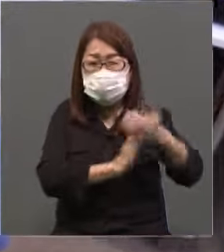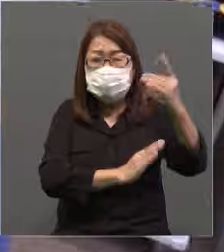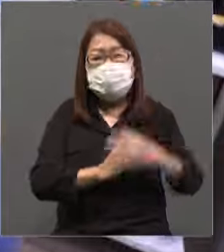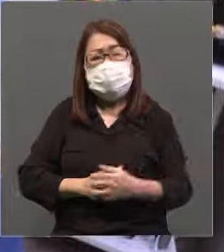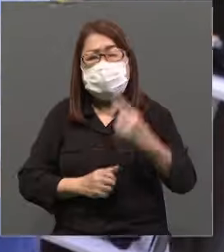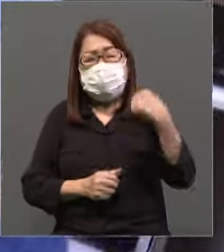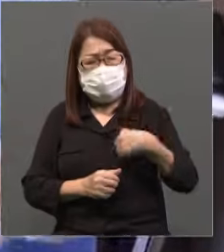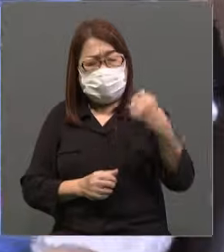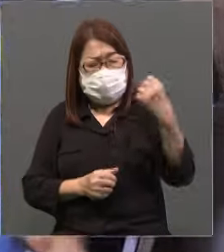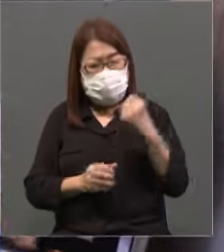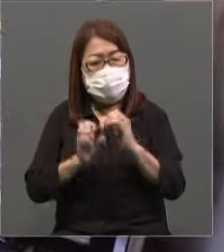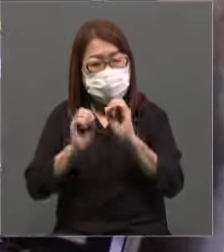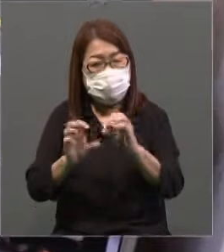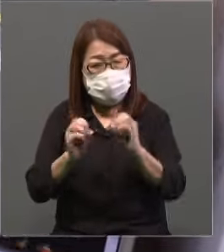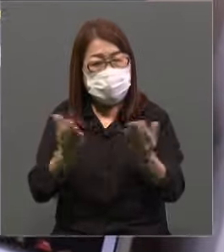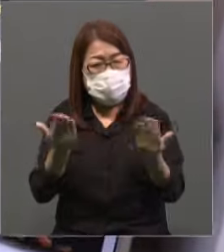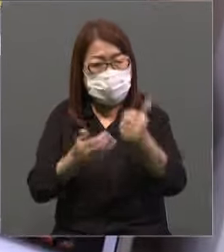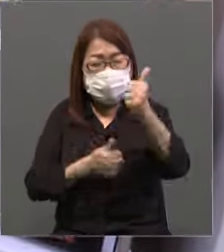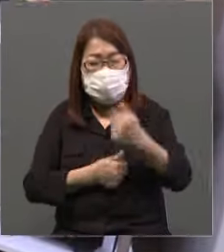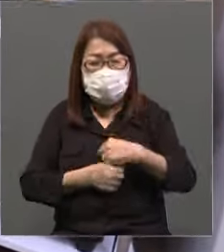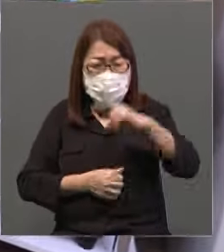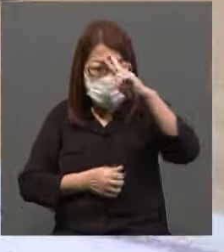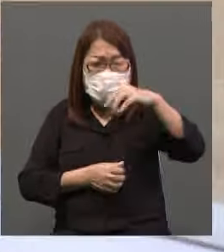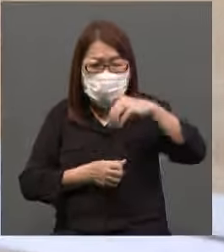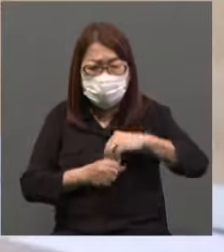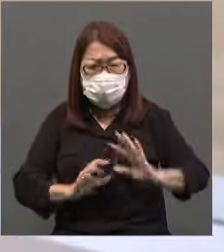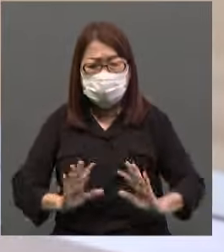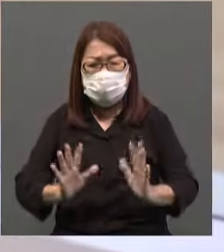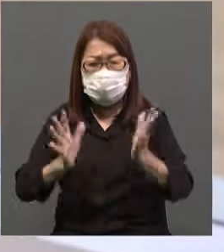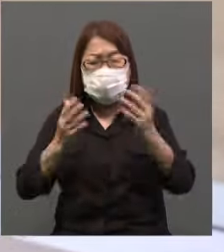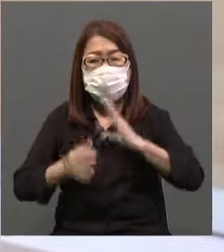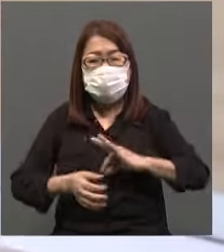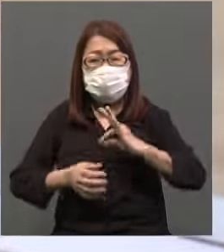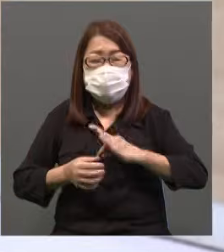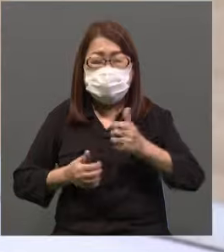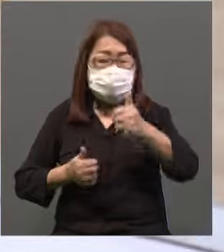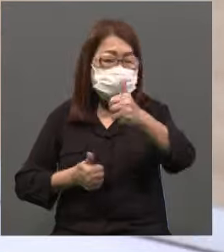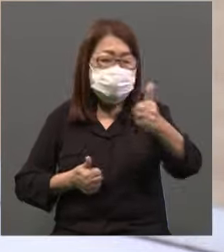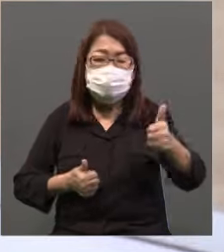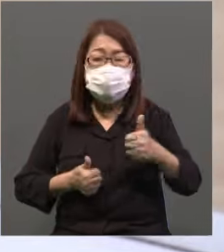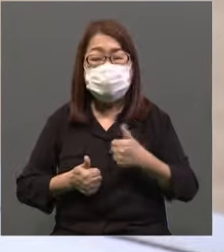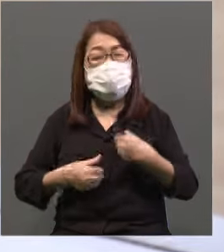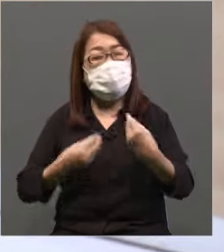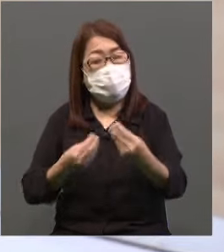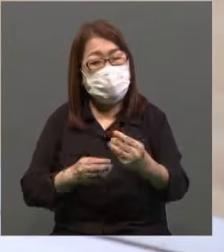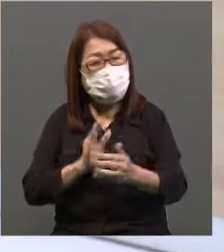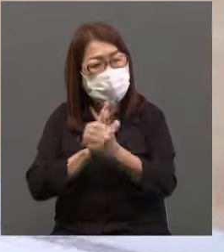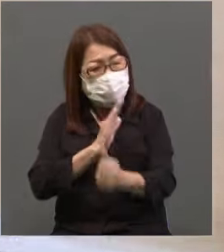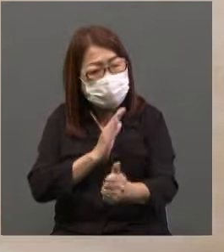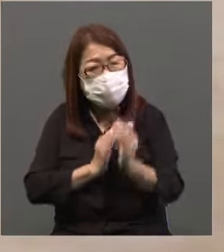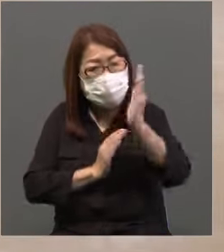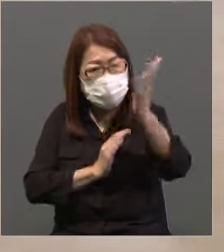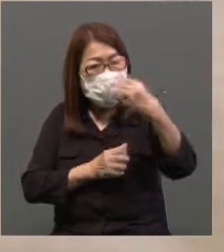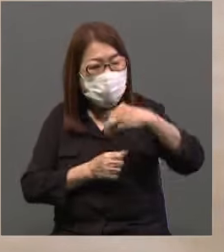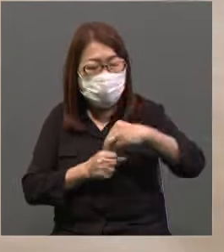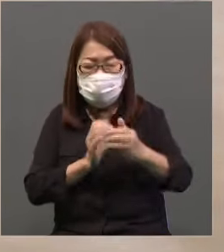ลูกบำบัดโรคประจำตัวเยียวยาจิตใจและช่วยให้น้องณรินทร์มีความสามารถพิเศษด้านดนตรีติดตัว